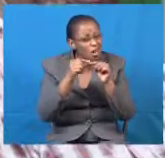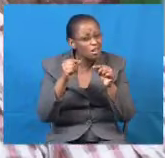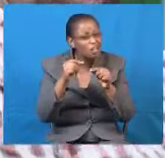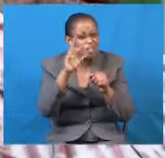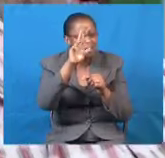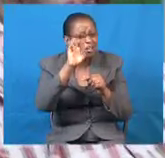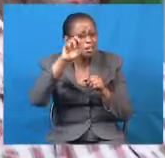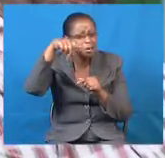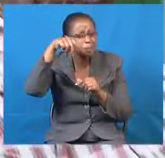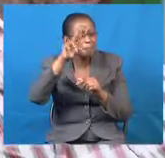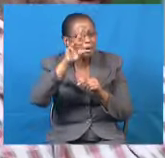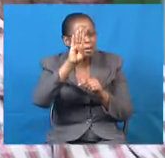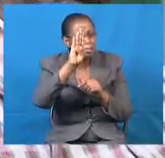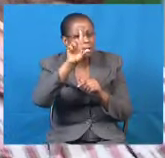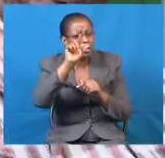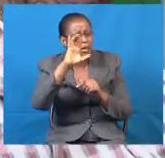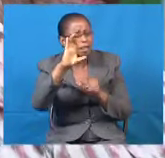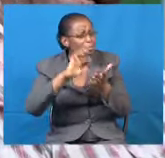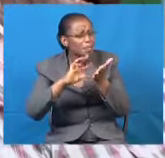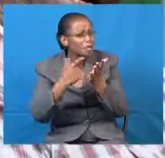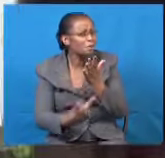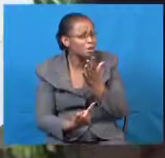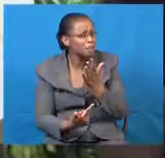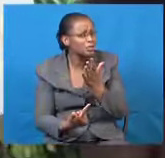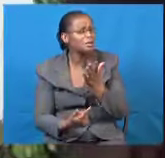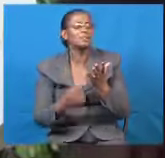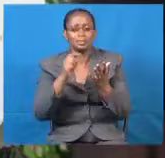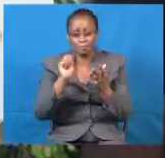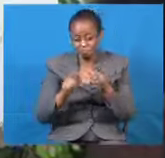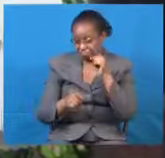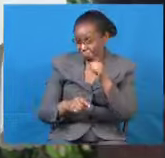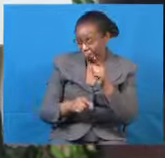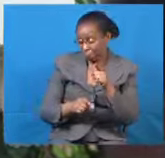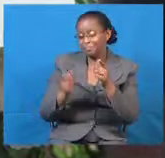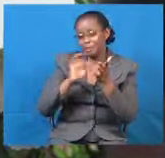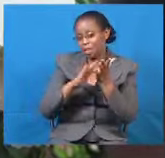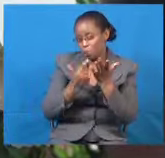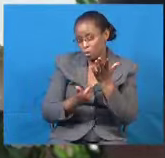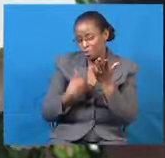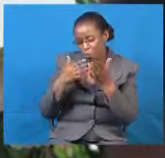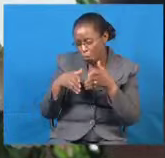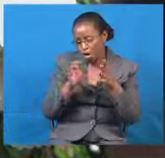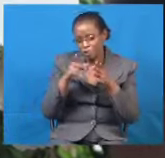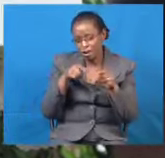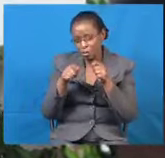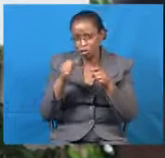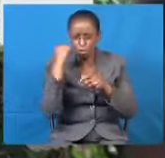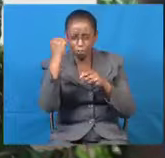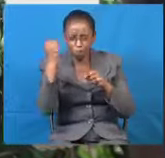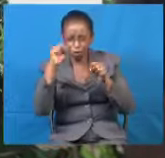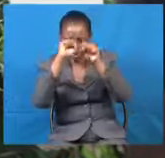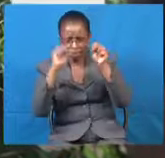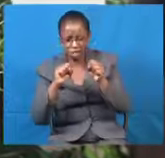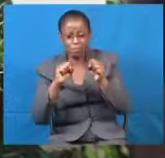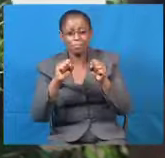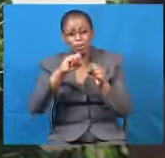mengi unaju maana ya jamhuri wewe ama Republic Republic Republic nayo ni ile um form of governance